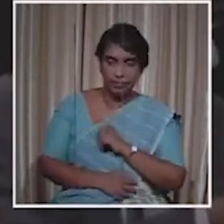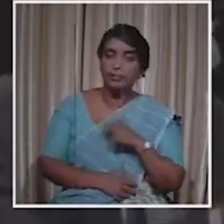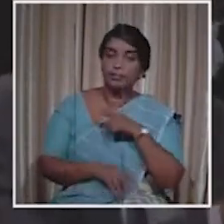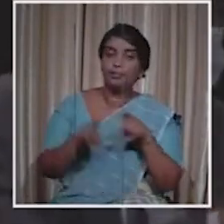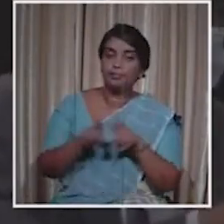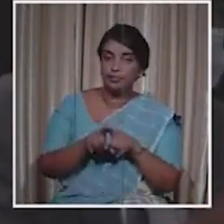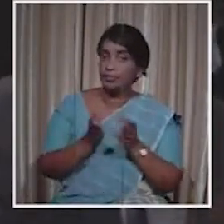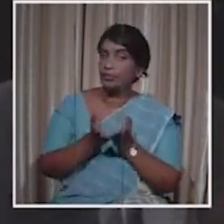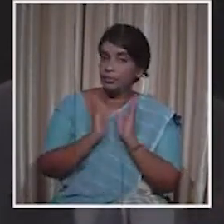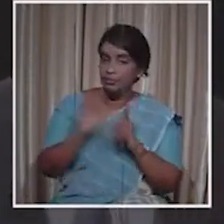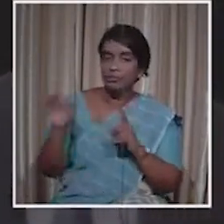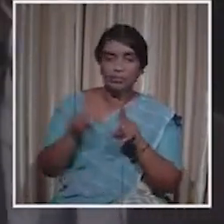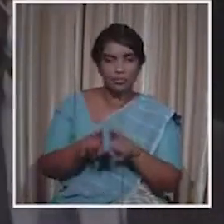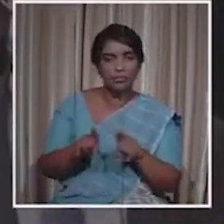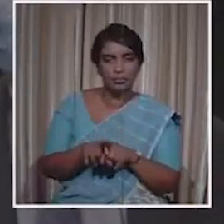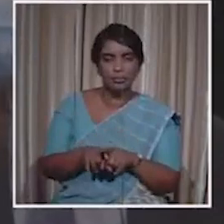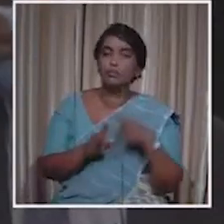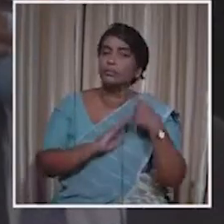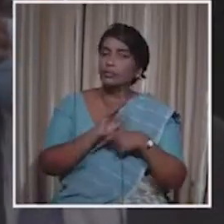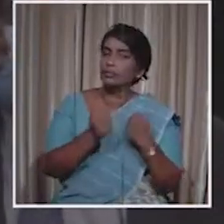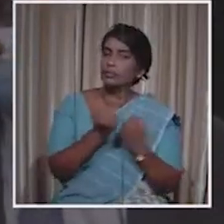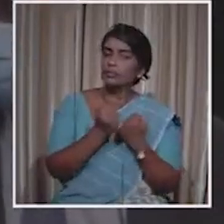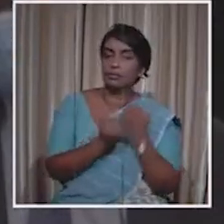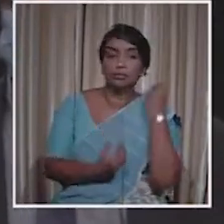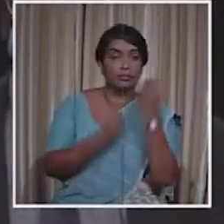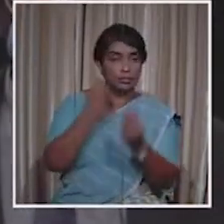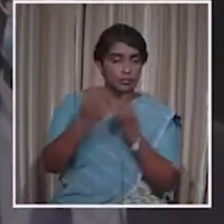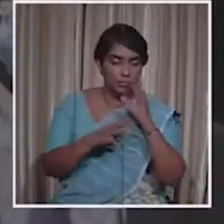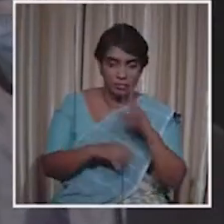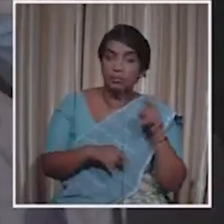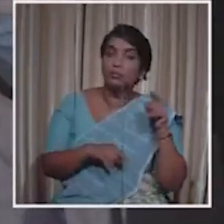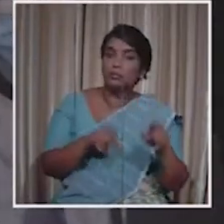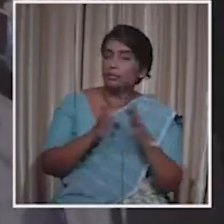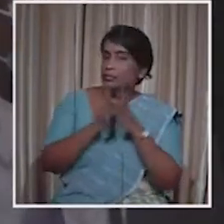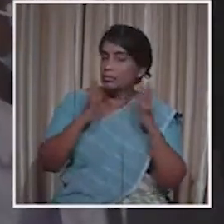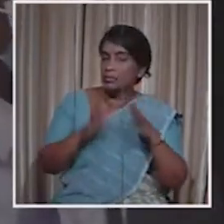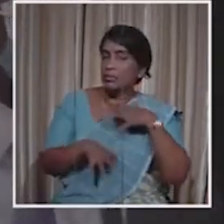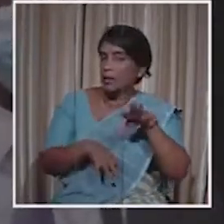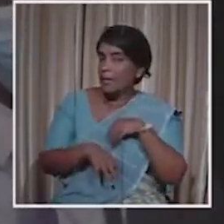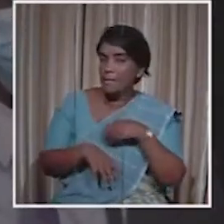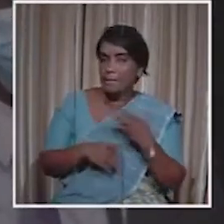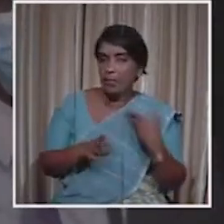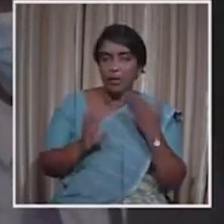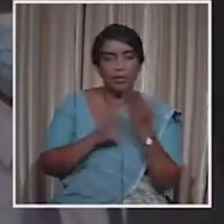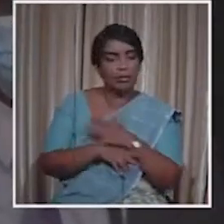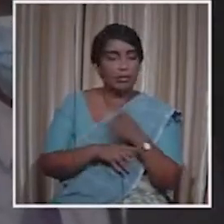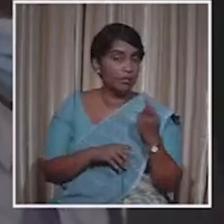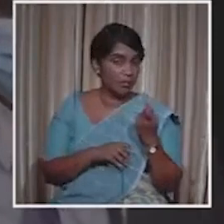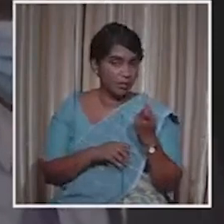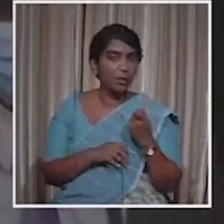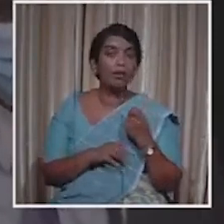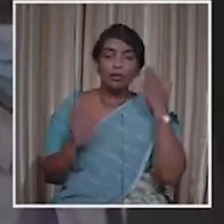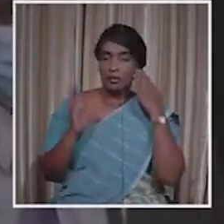பல்வேறுபட்ட உதவிகளை இலங்கைக்கு வழங்கியிருக்கிறது. அதனை இலங்கை இன்னும் எவ்வளவு தூரம் ஏற்றுக்கொண்டிருக்கிறது? கடந்த இந்த பொருளாதார நெருக்கடி